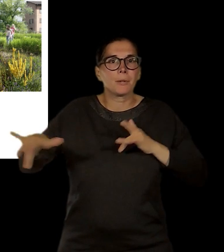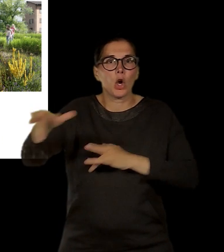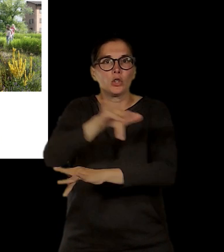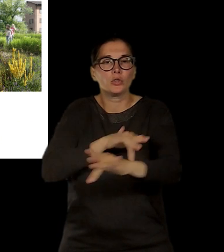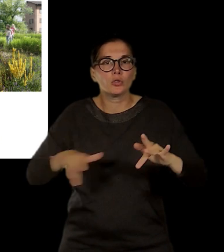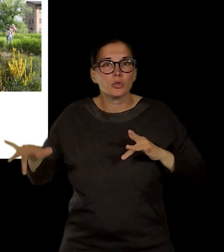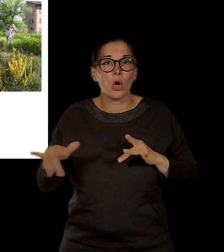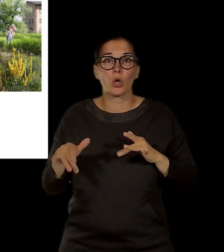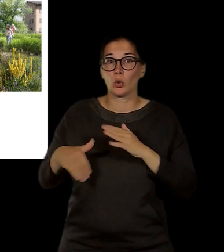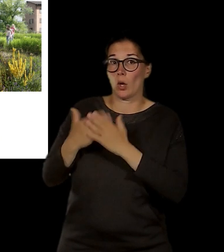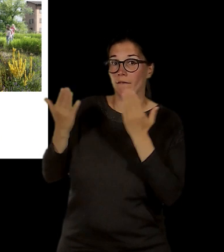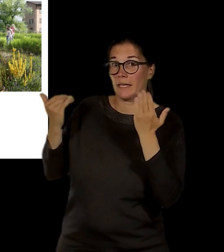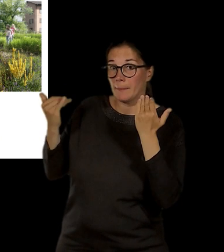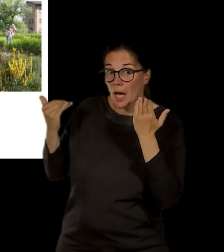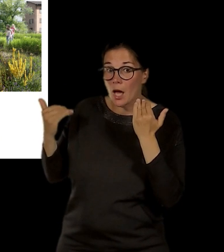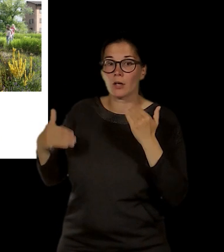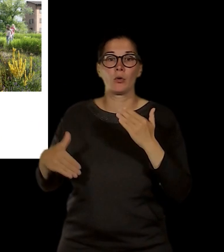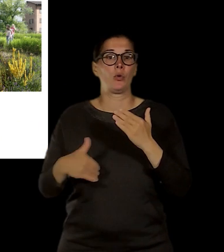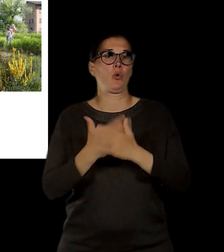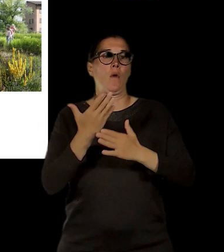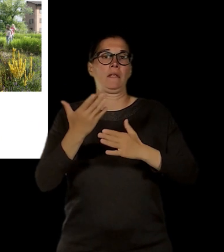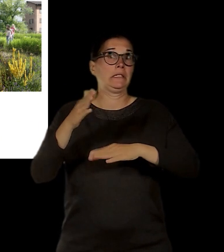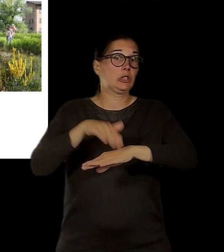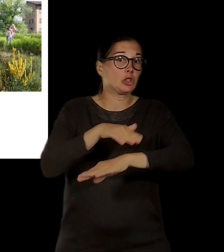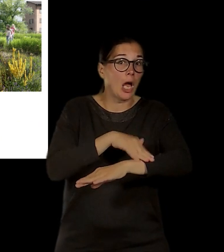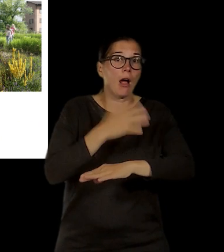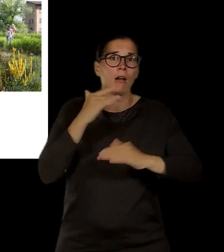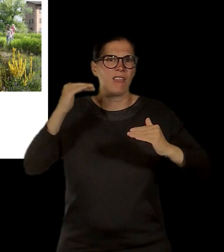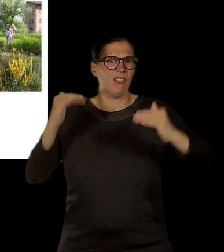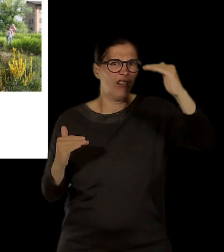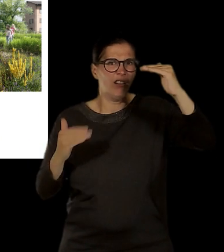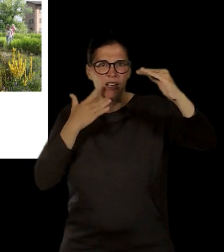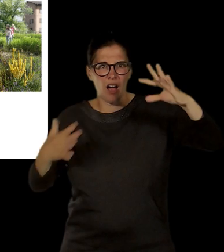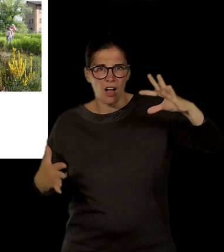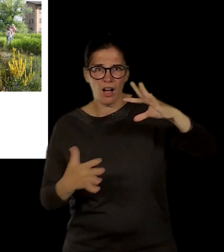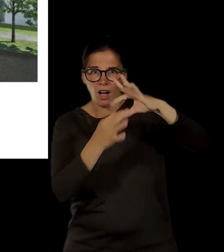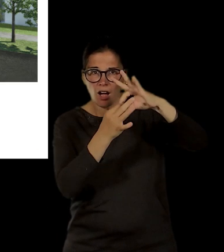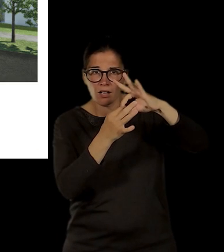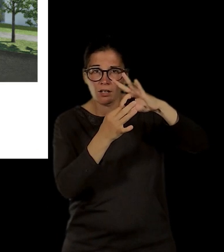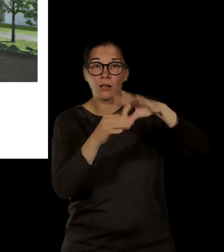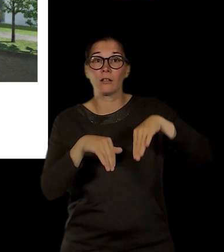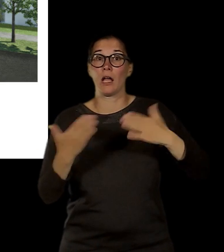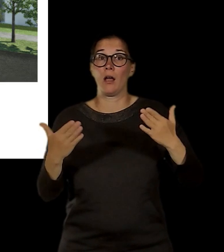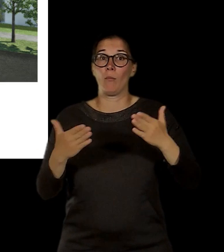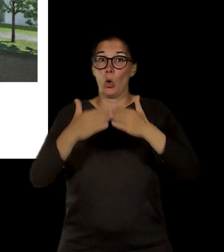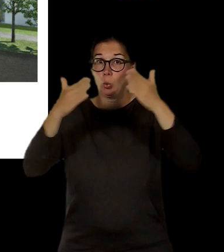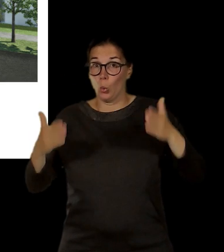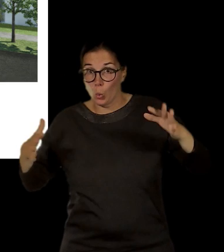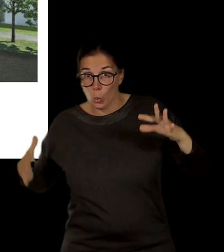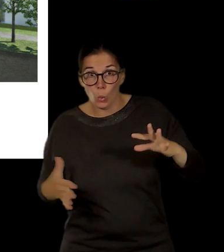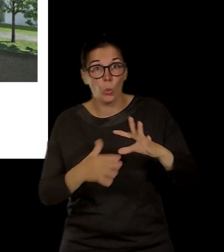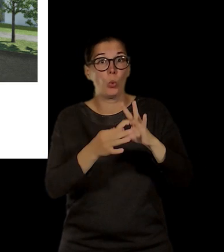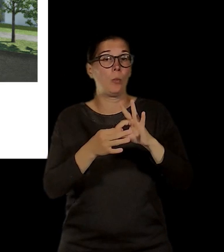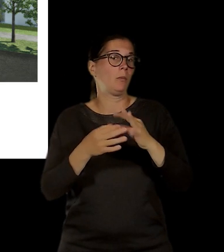novým parkem na zastřešením, jak budou ty dvě úrovně spojovány, nebo jestli domy můžou být dokonce připojeny.